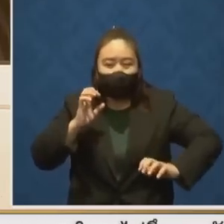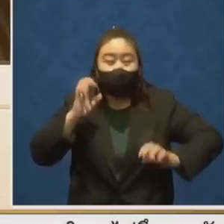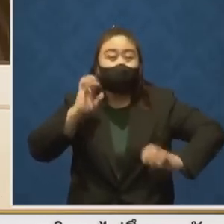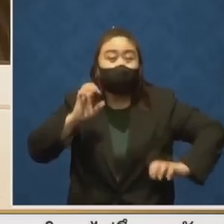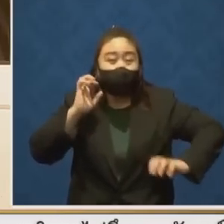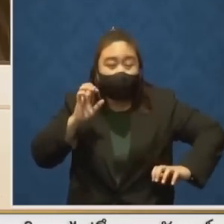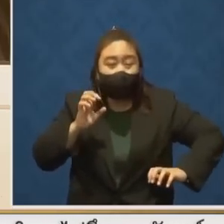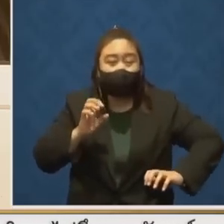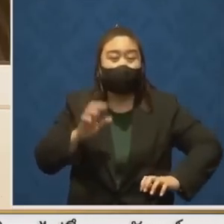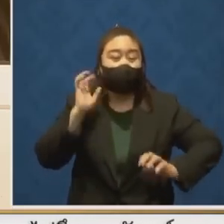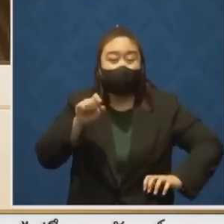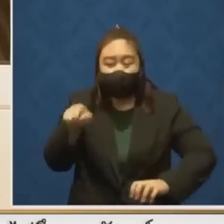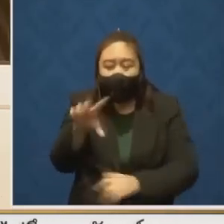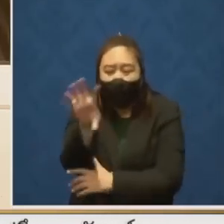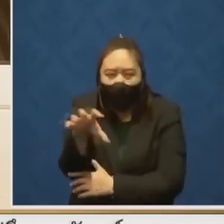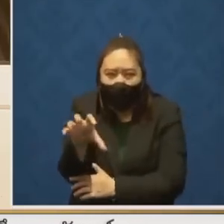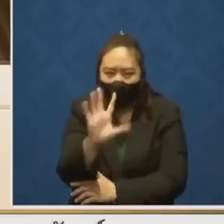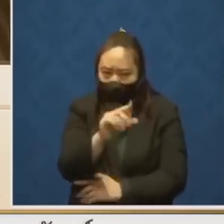่ไปท่